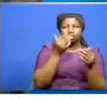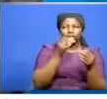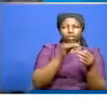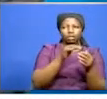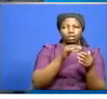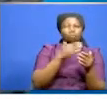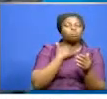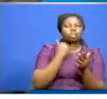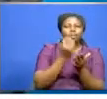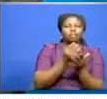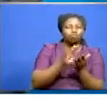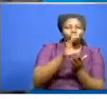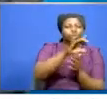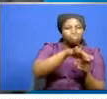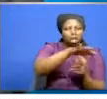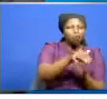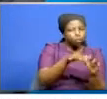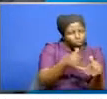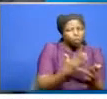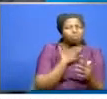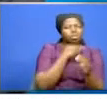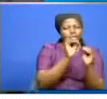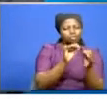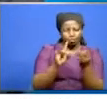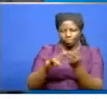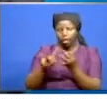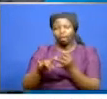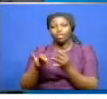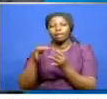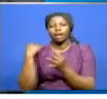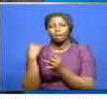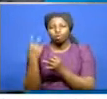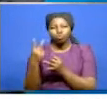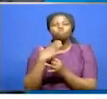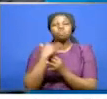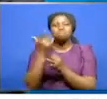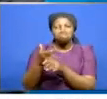ama utaki, useme. Swali la pili, unataka tuongeze